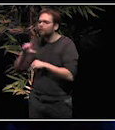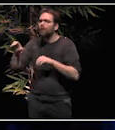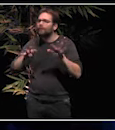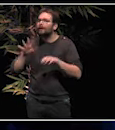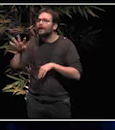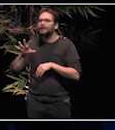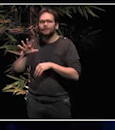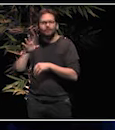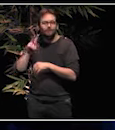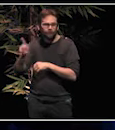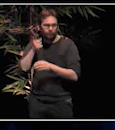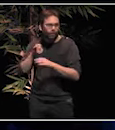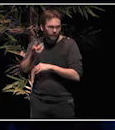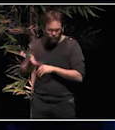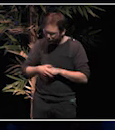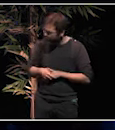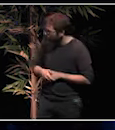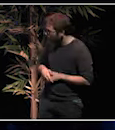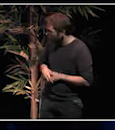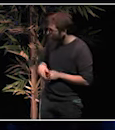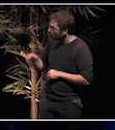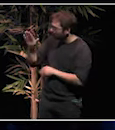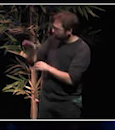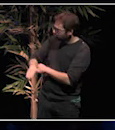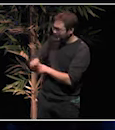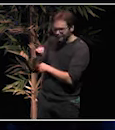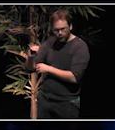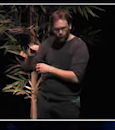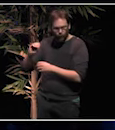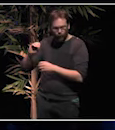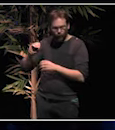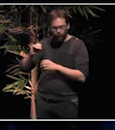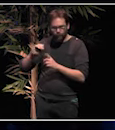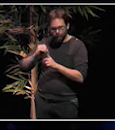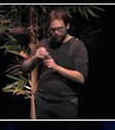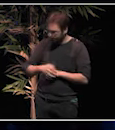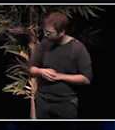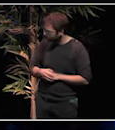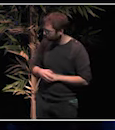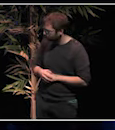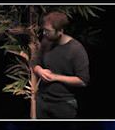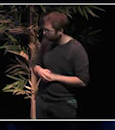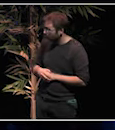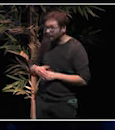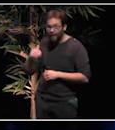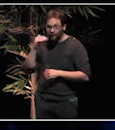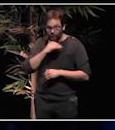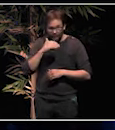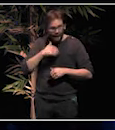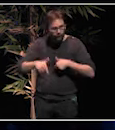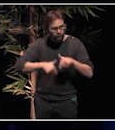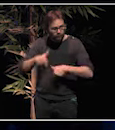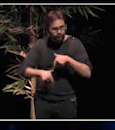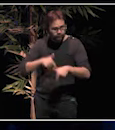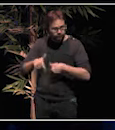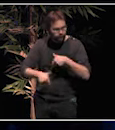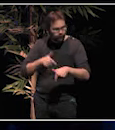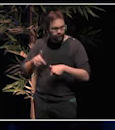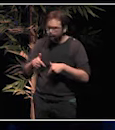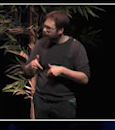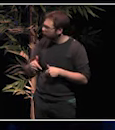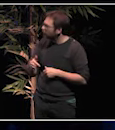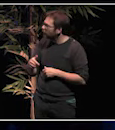précis. Donc là, elle va être à 0% de pente. Et donc sa vitesse de course, Nathalie, alors elle a